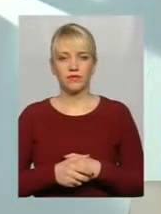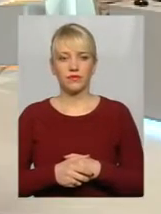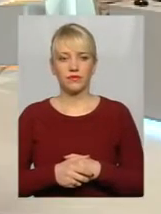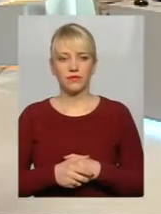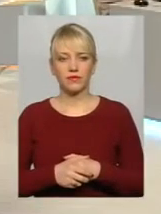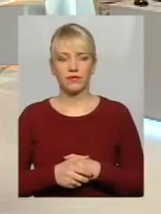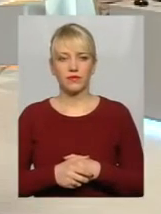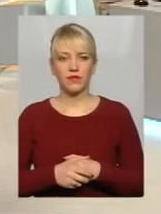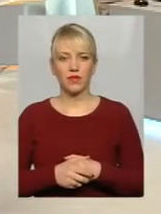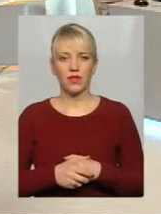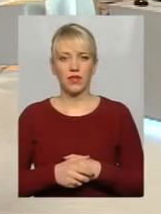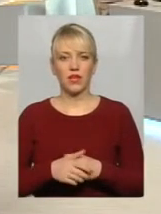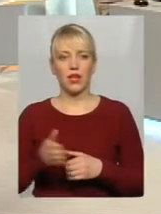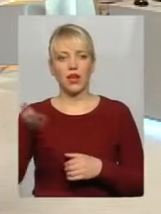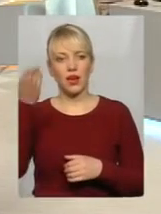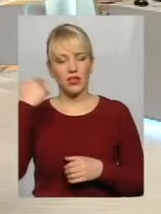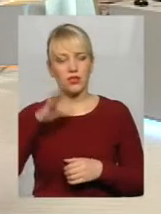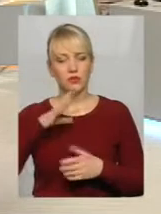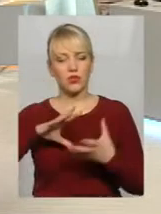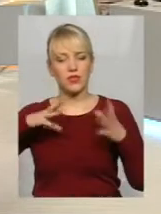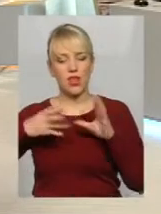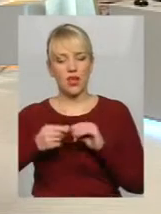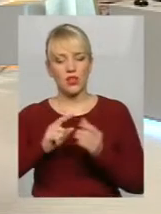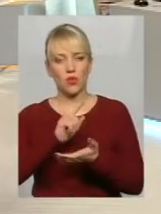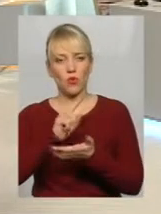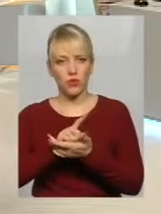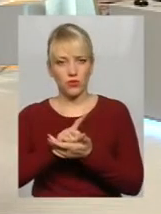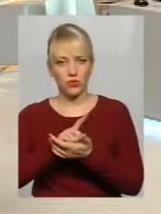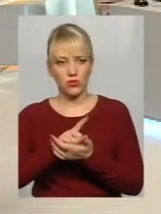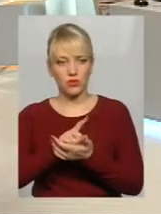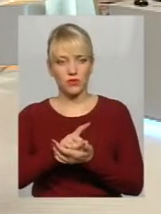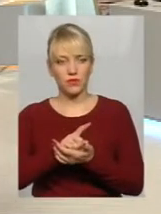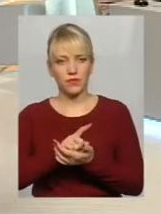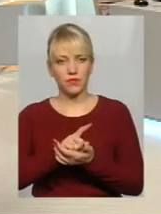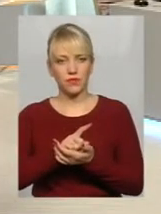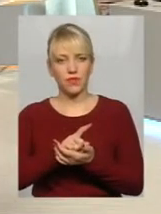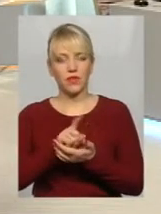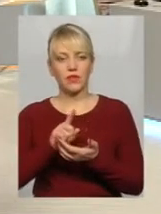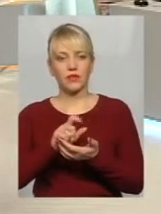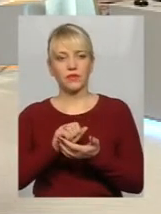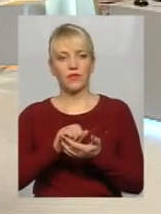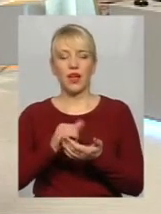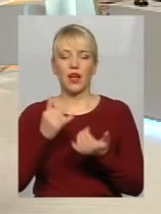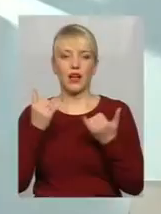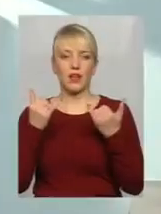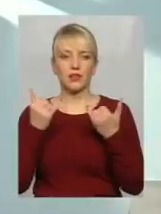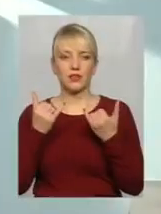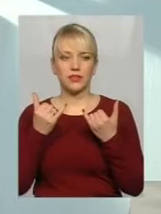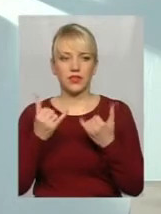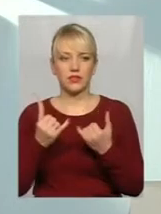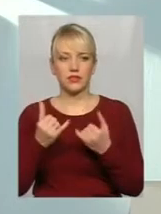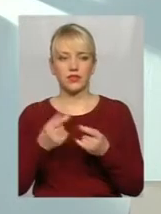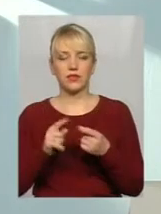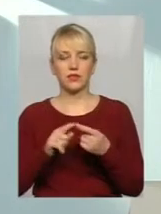загальний військовий обов'язок. Тобто було прописано, що проходить службу. Час визначений профіль, військовий